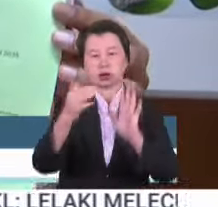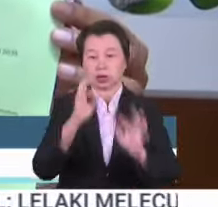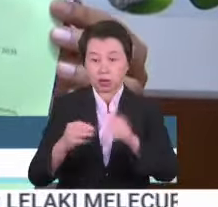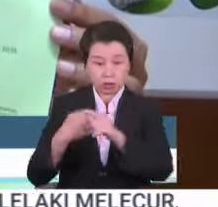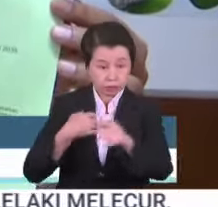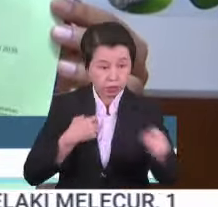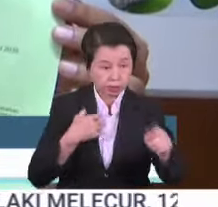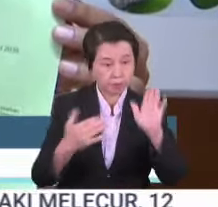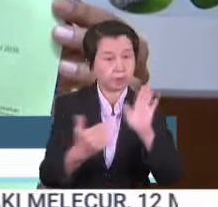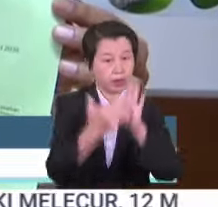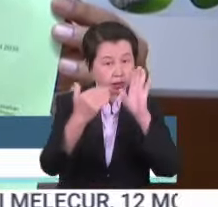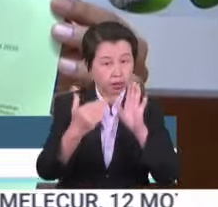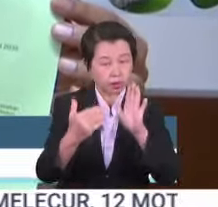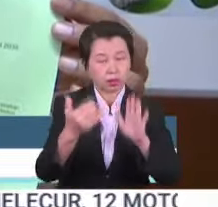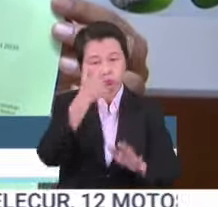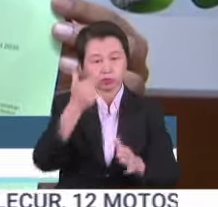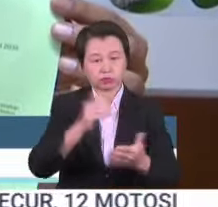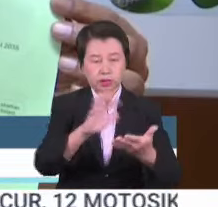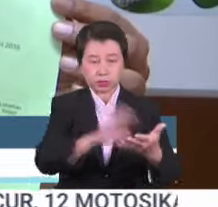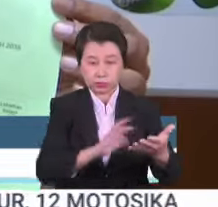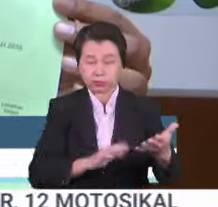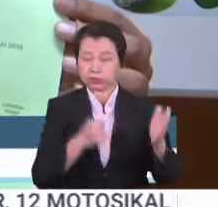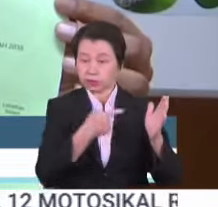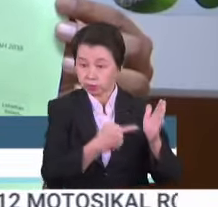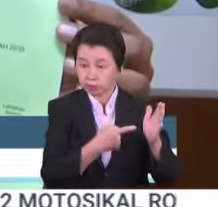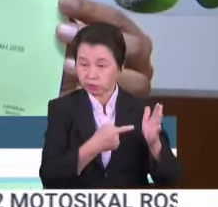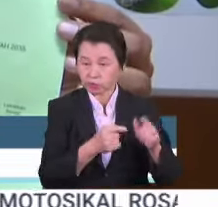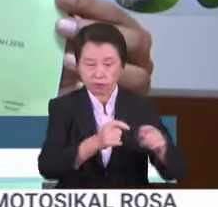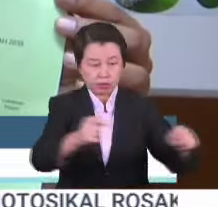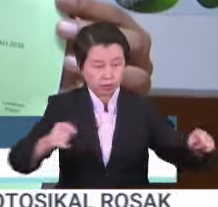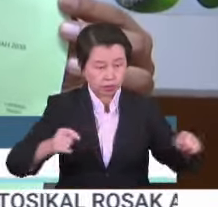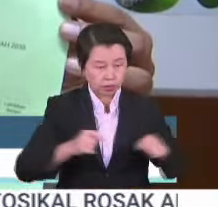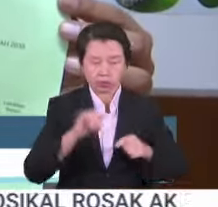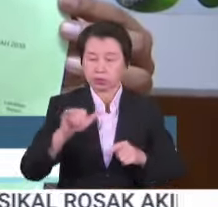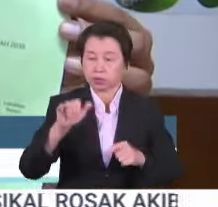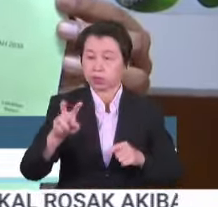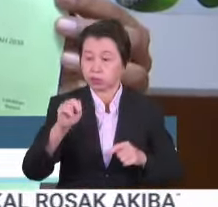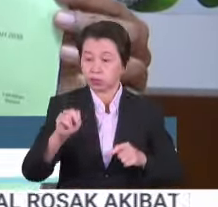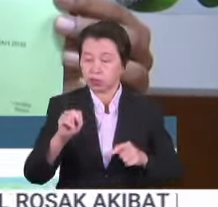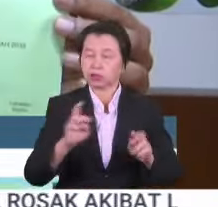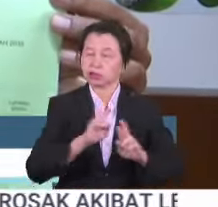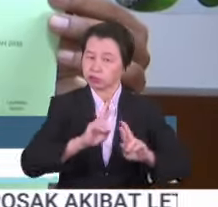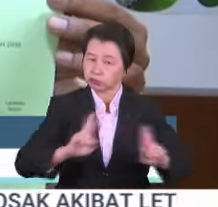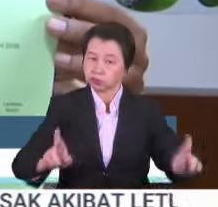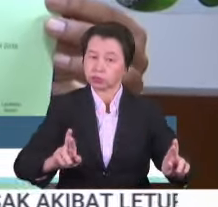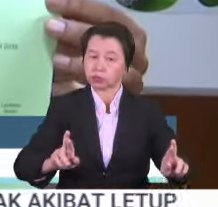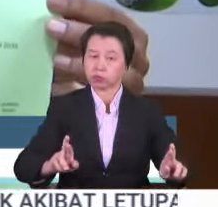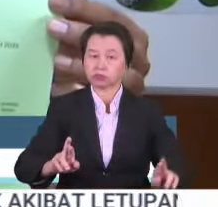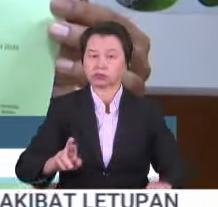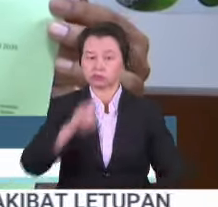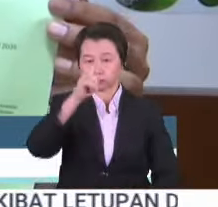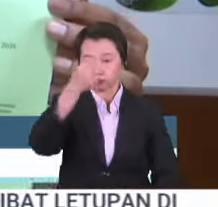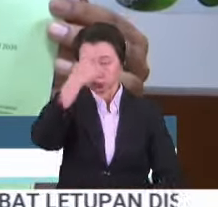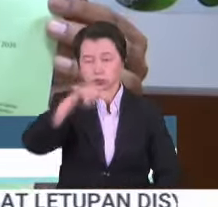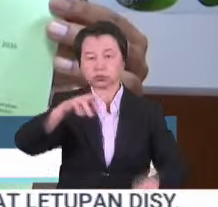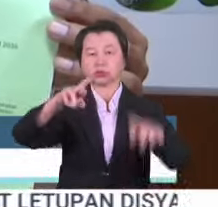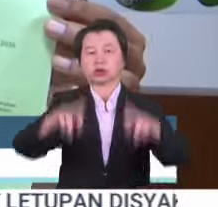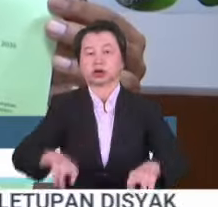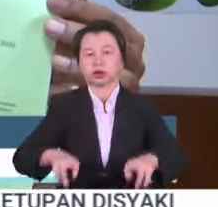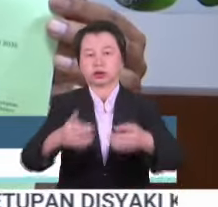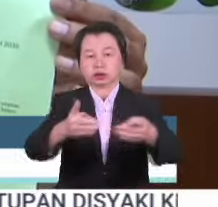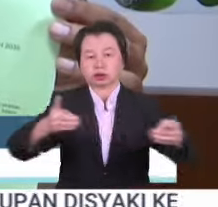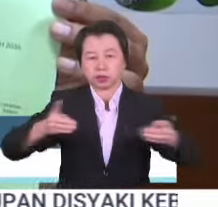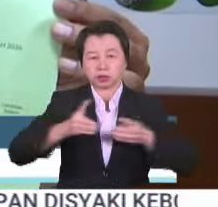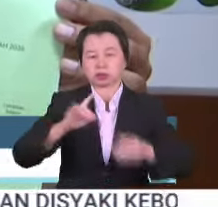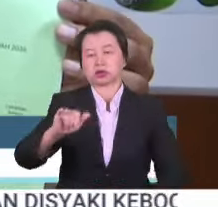ada kerana draf rancangan tempatan daerah Yan ini disediakan memang untuk rakyat daerah Yan